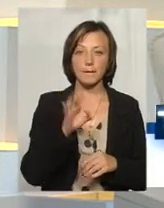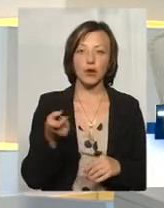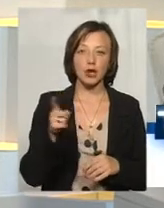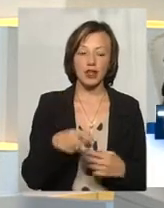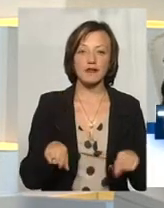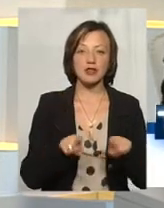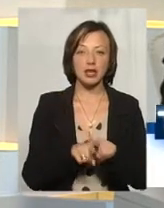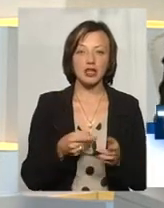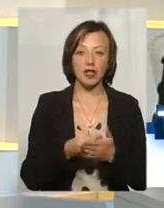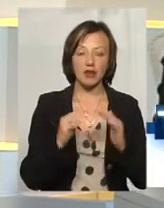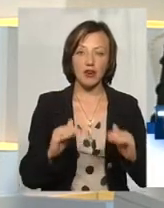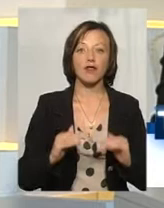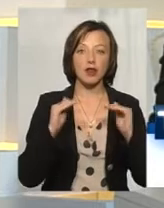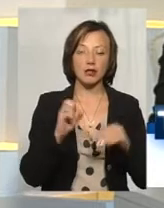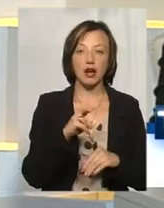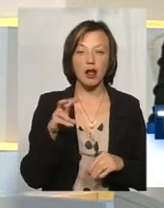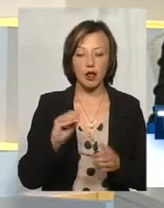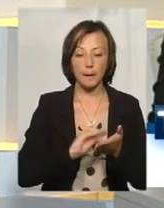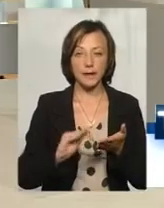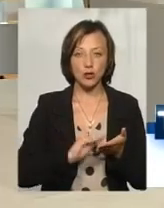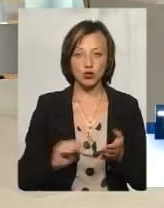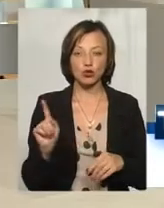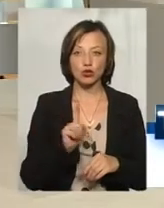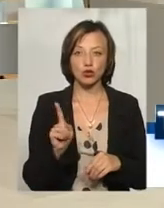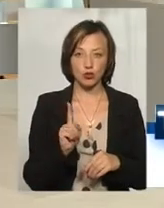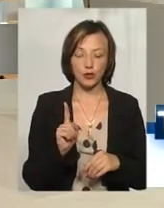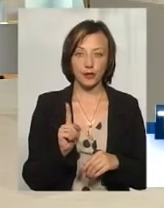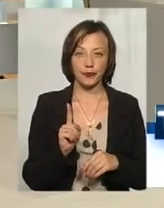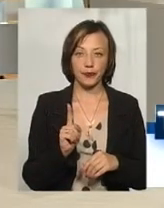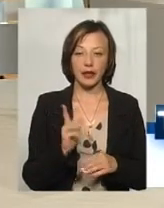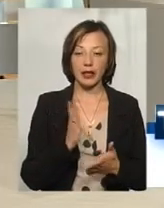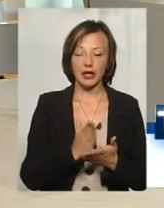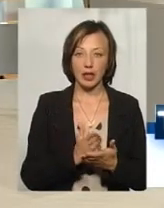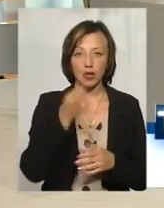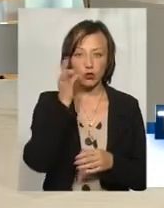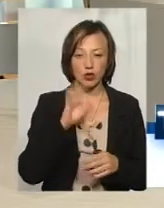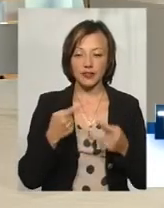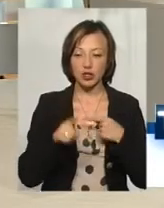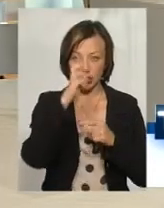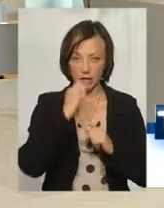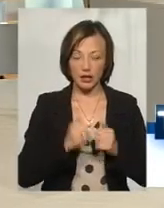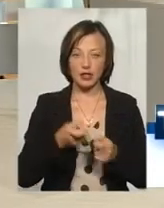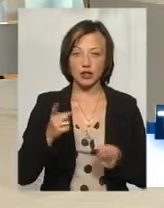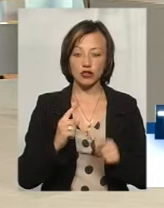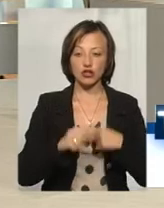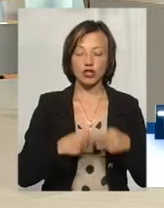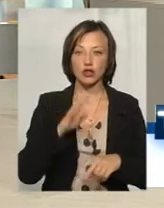все ж таки тарифи виростуть, але зазначають, що оскільки є досвід інших країн, то дійсно